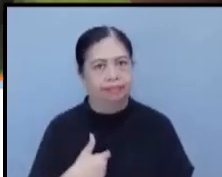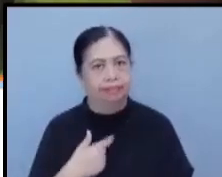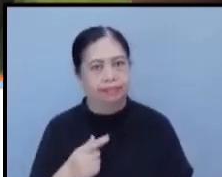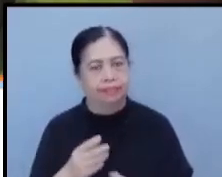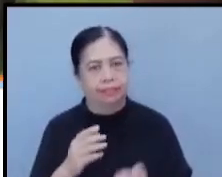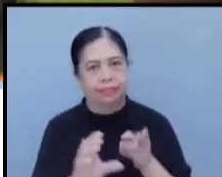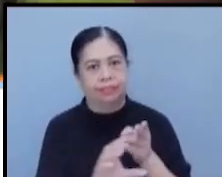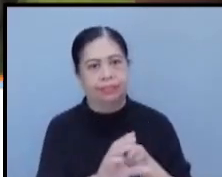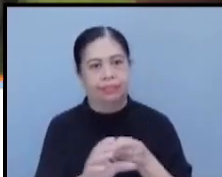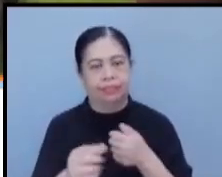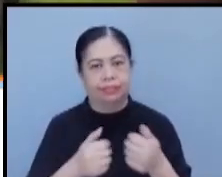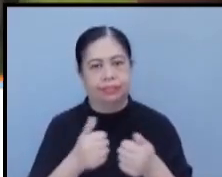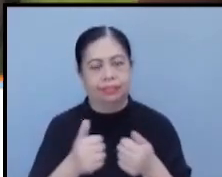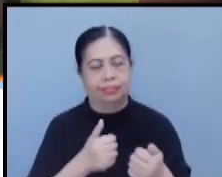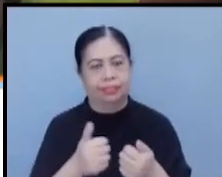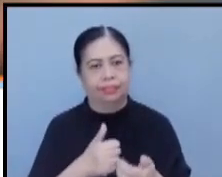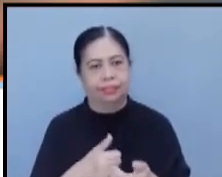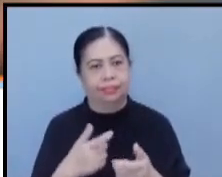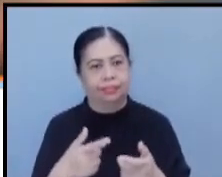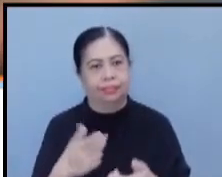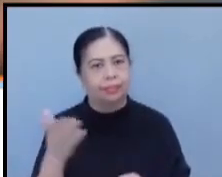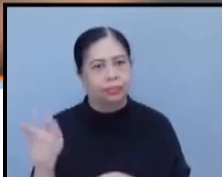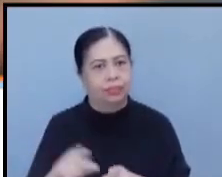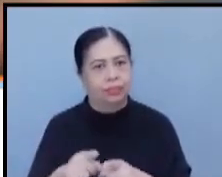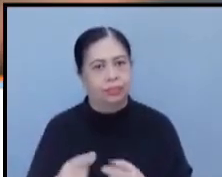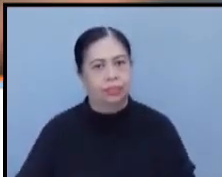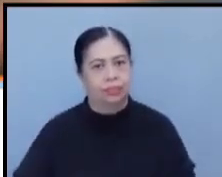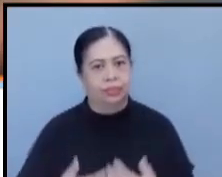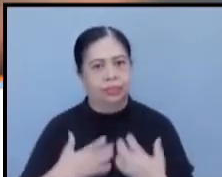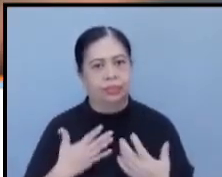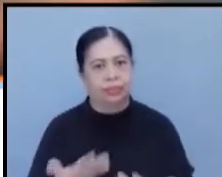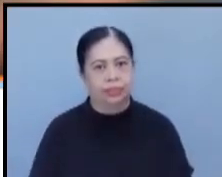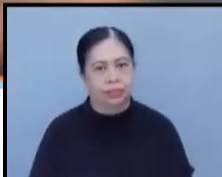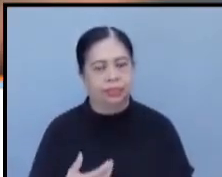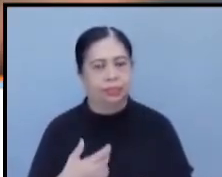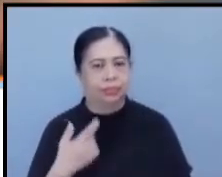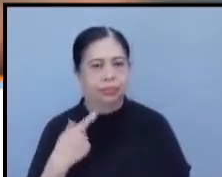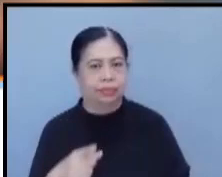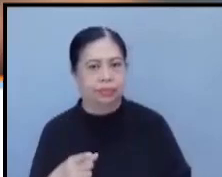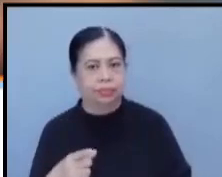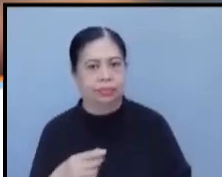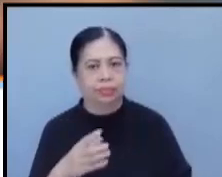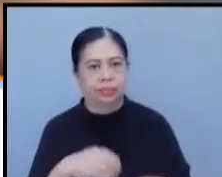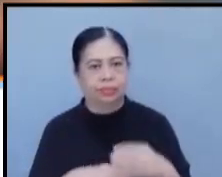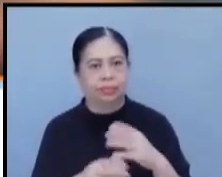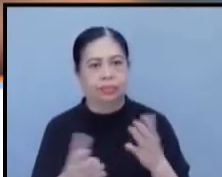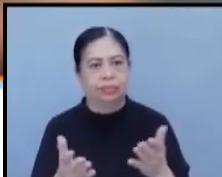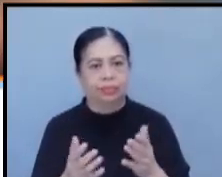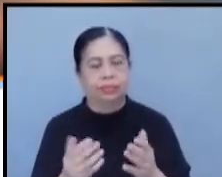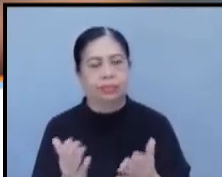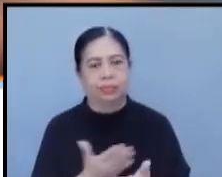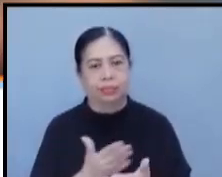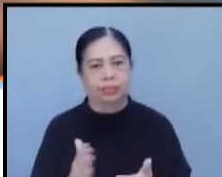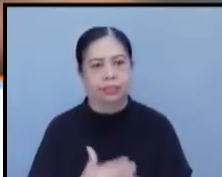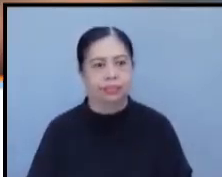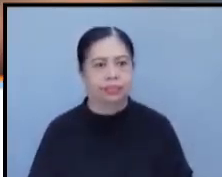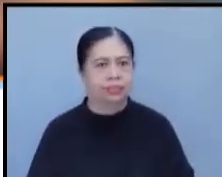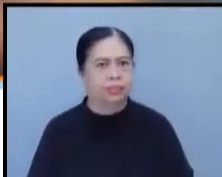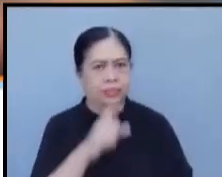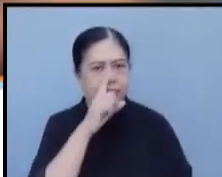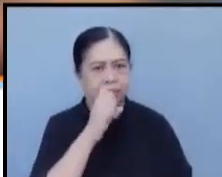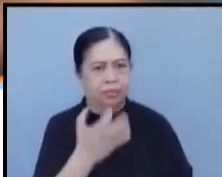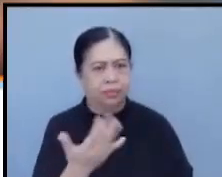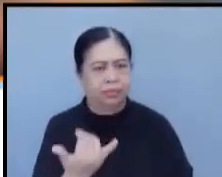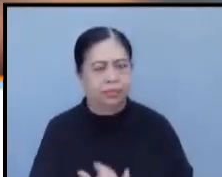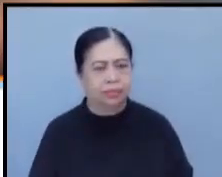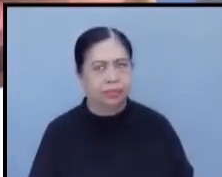mga singing contest. Sila din po yung naging inspiration ko para pumasok sa music industry. Pero ilang taong ka na ba ngayon? Kung 3